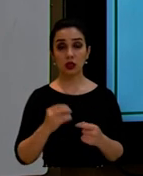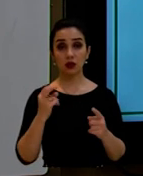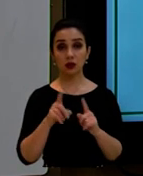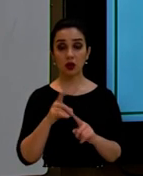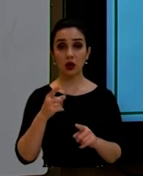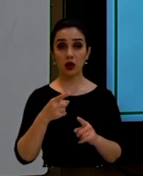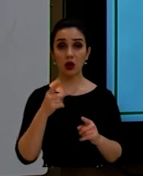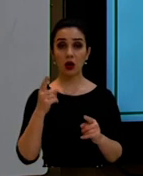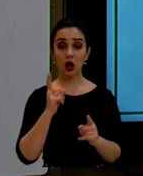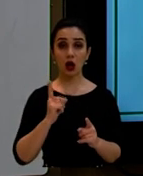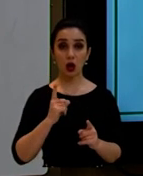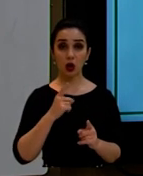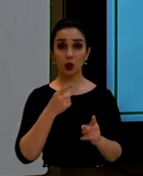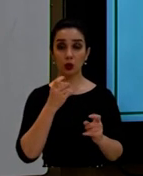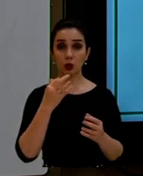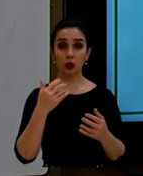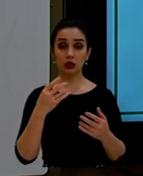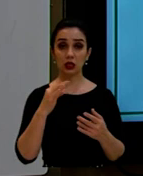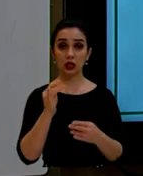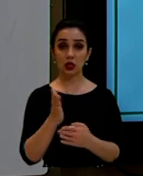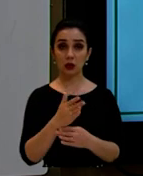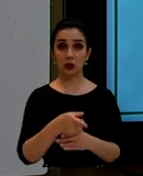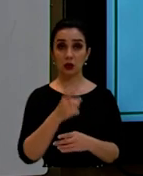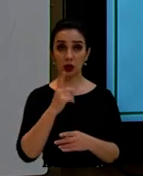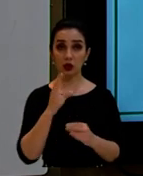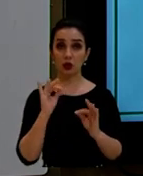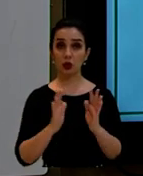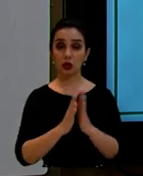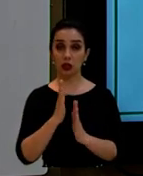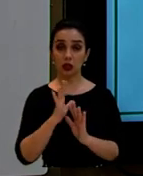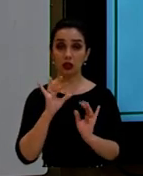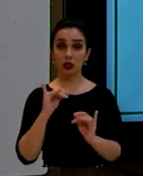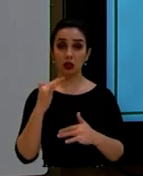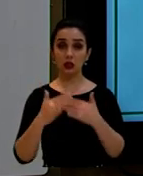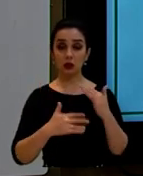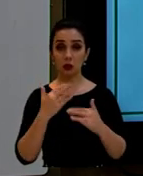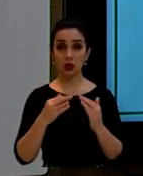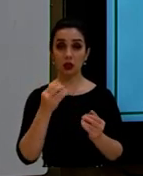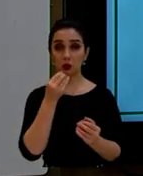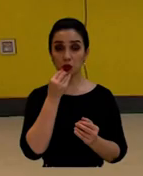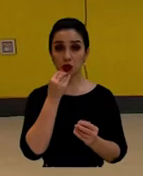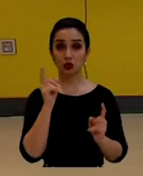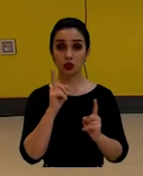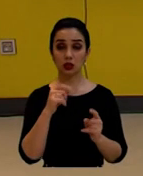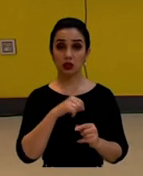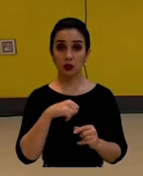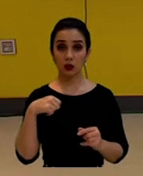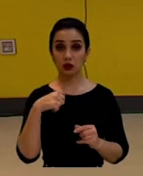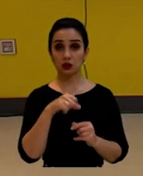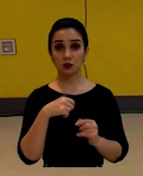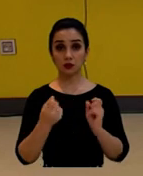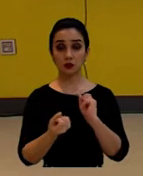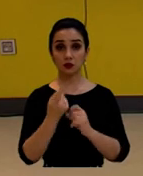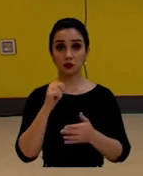Охота и рыболовство позволили питаться не только растительной, но и смешанной пищей, что само собой